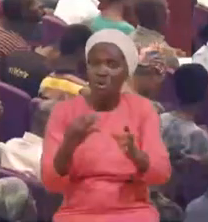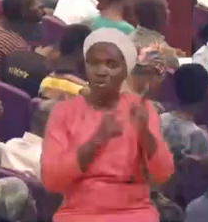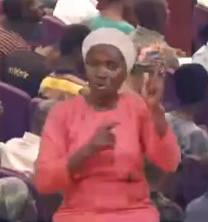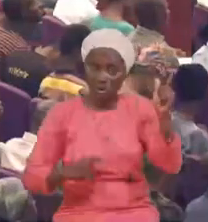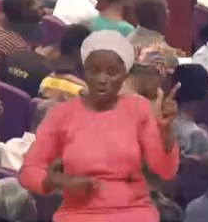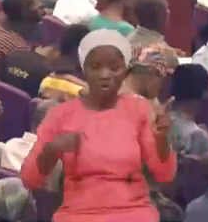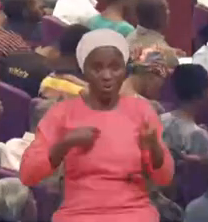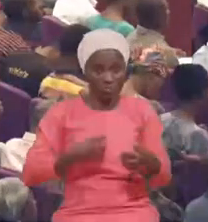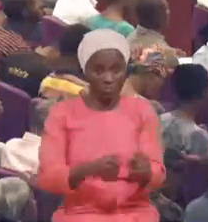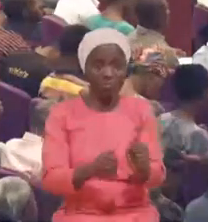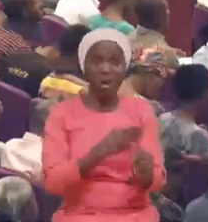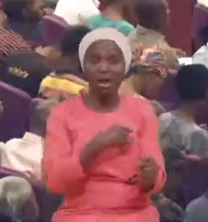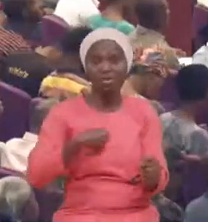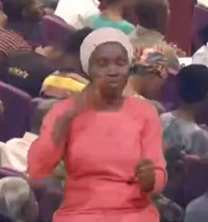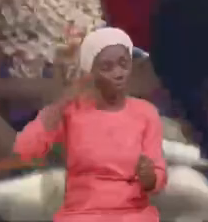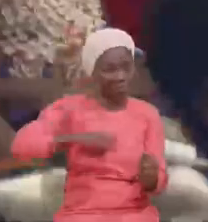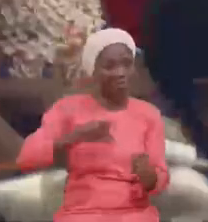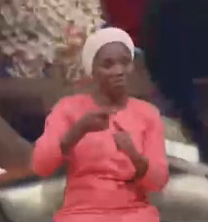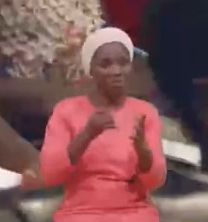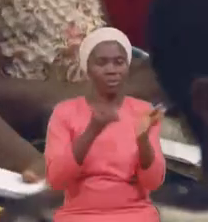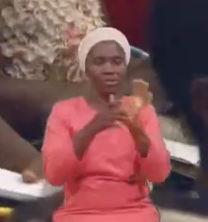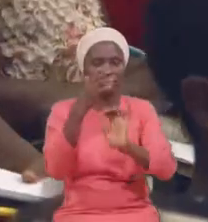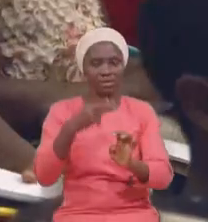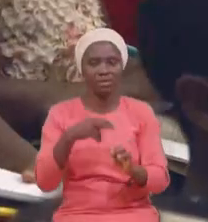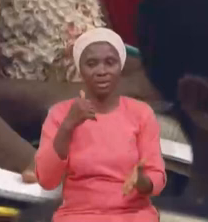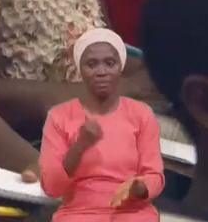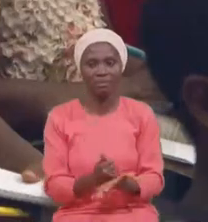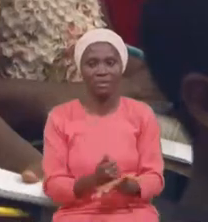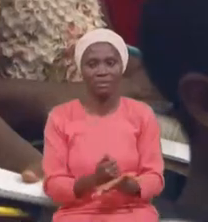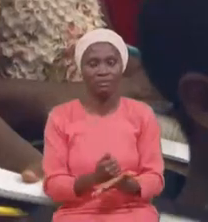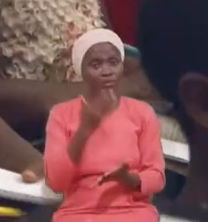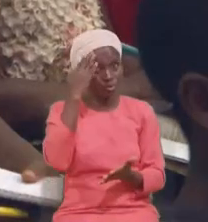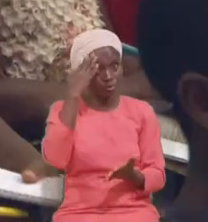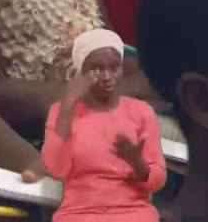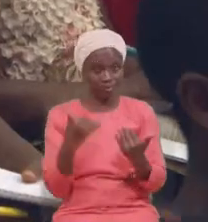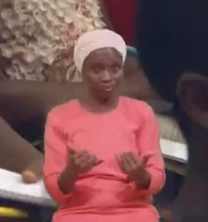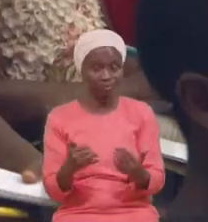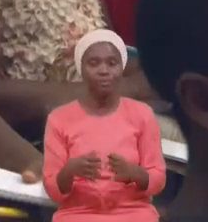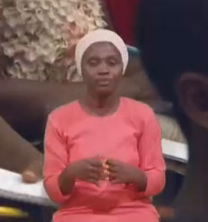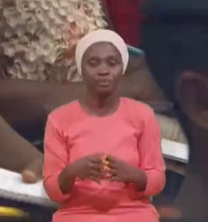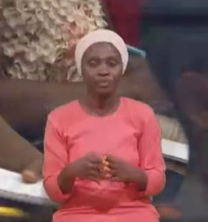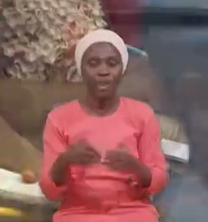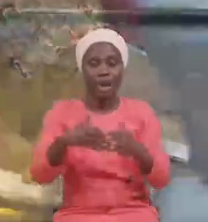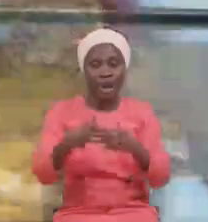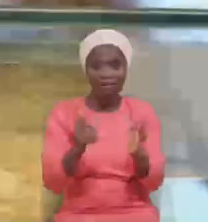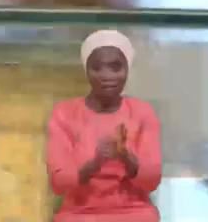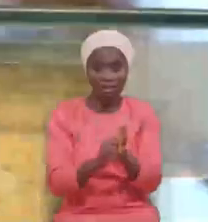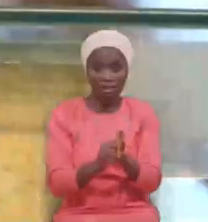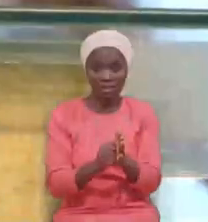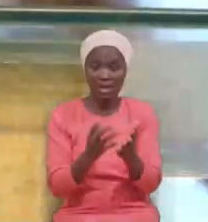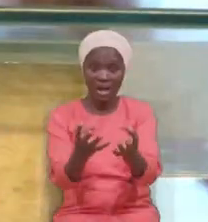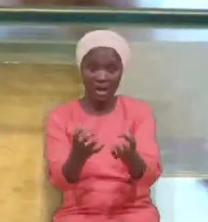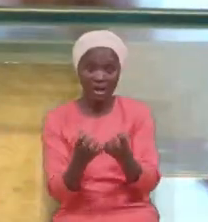cela et nous allons bénéficier de cela au nom de Jésus-Christ. Vous savez, après ce